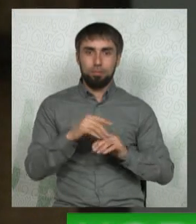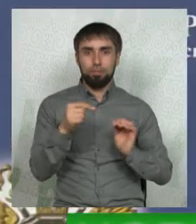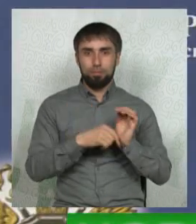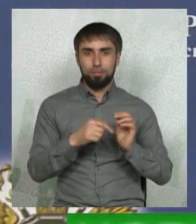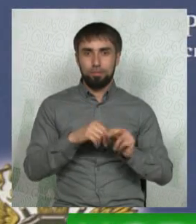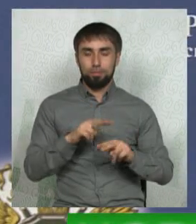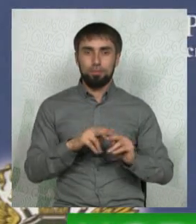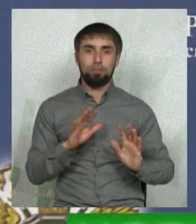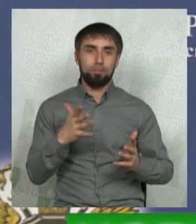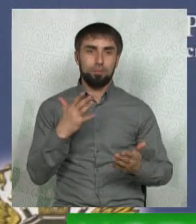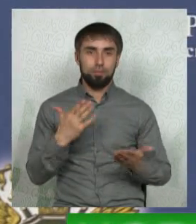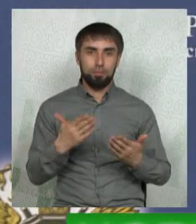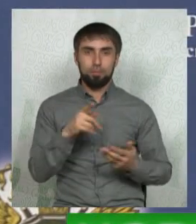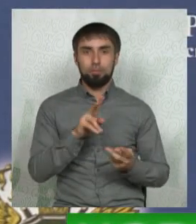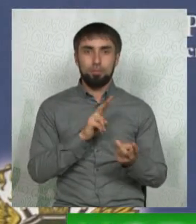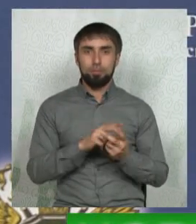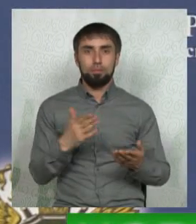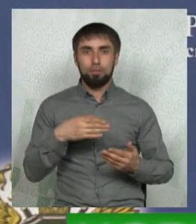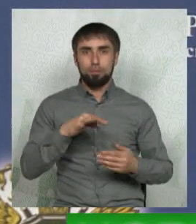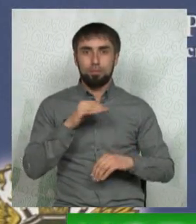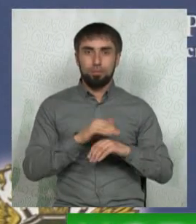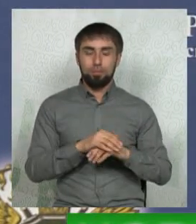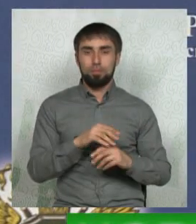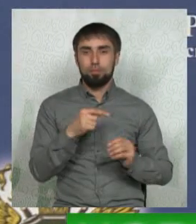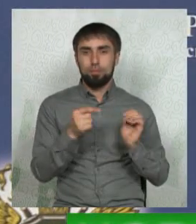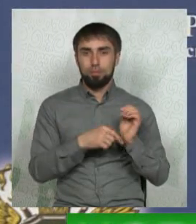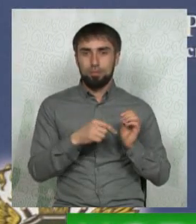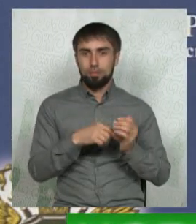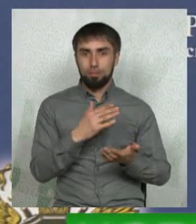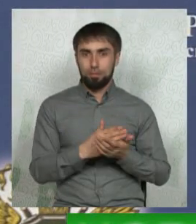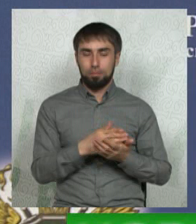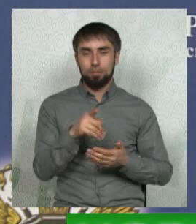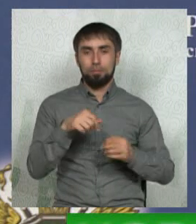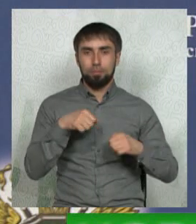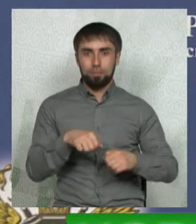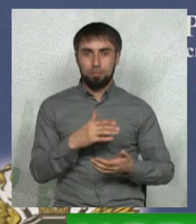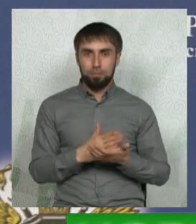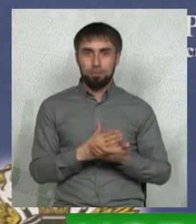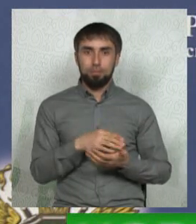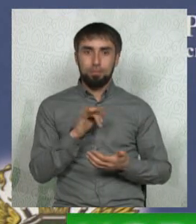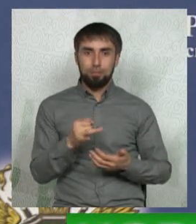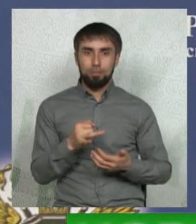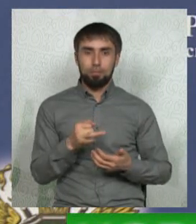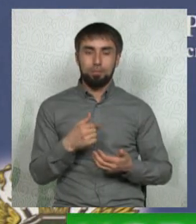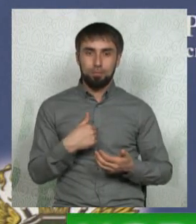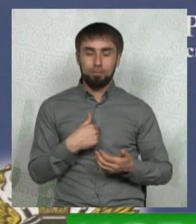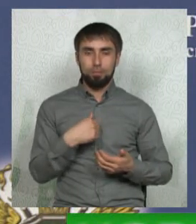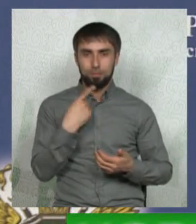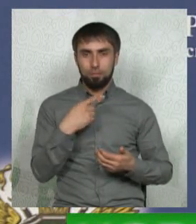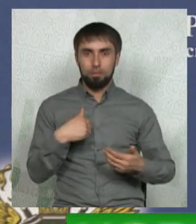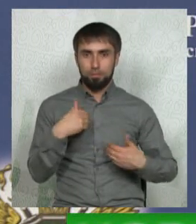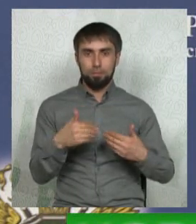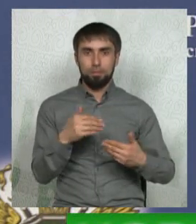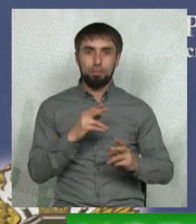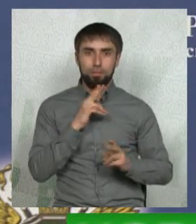коррупции. В случае, если вы столкнулись с какими-то фактами коррупционных проявлений, вы вправе и я вам настоятельно